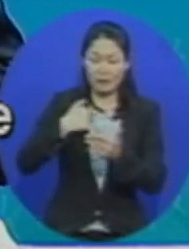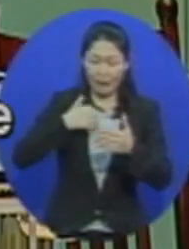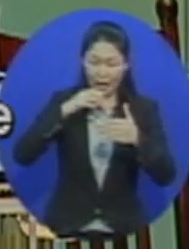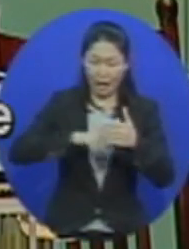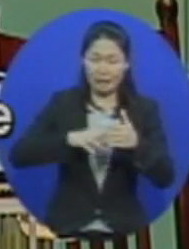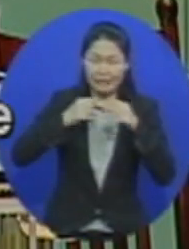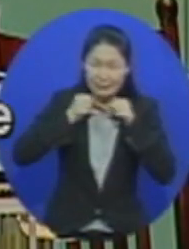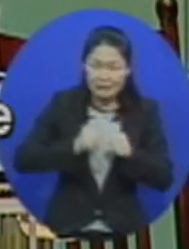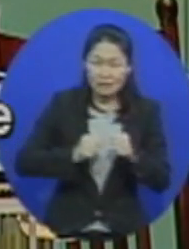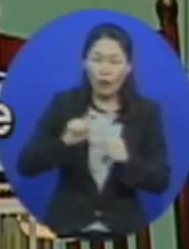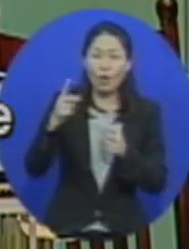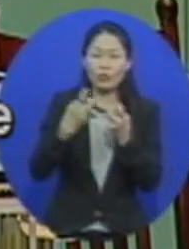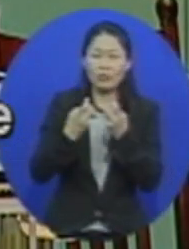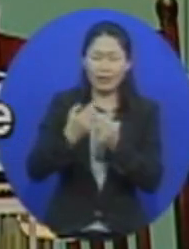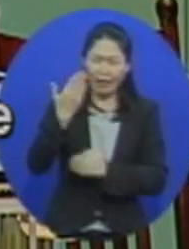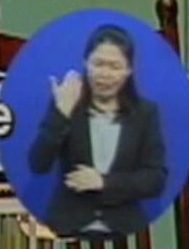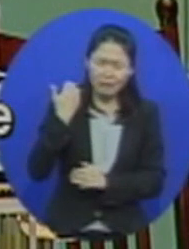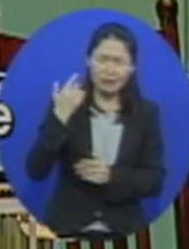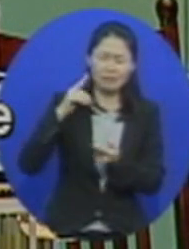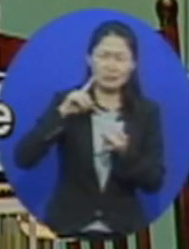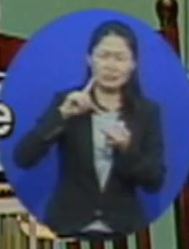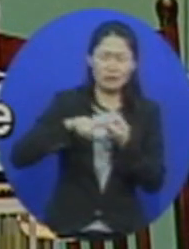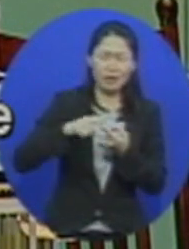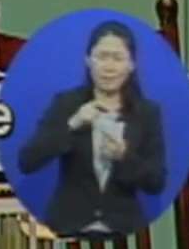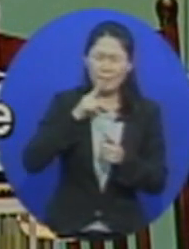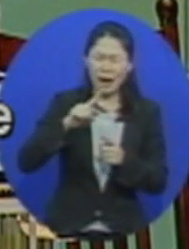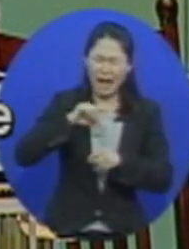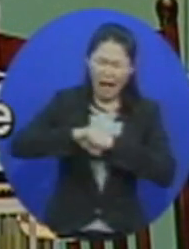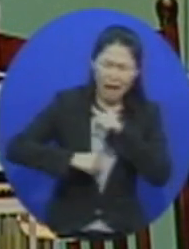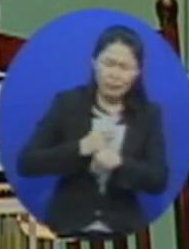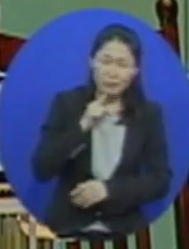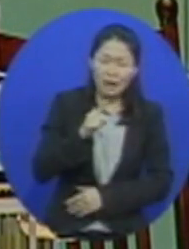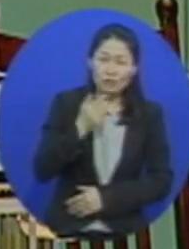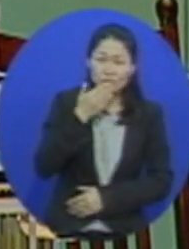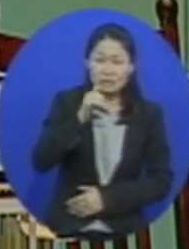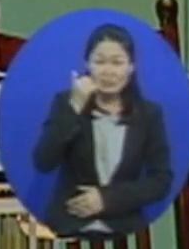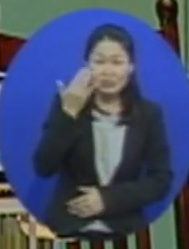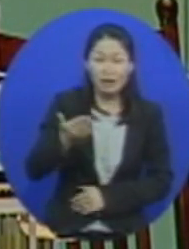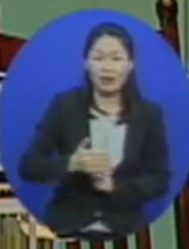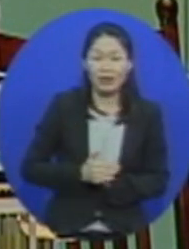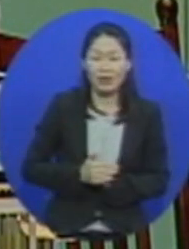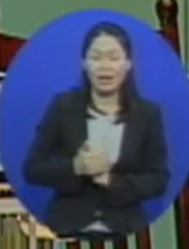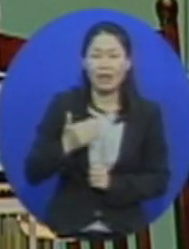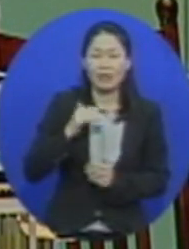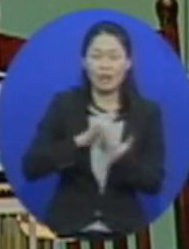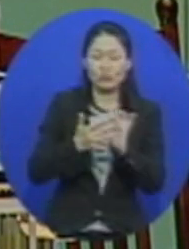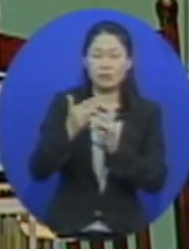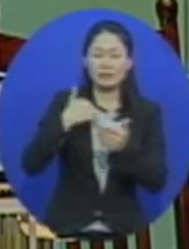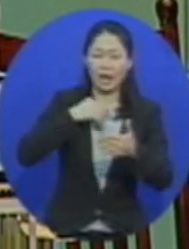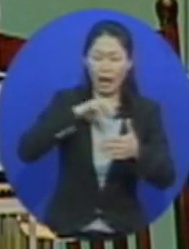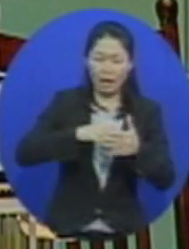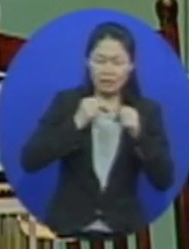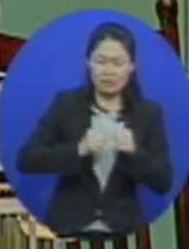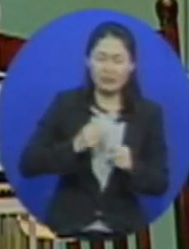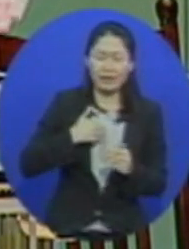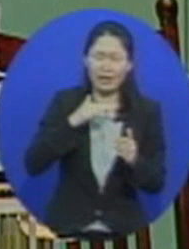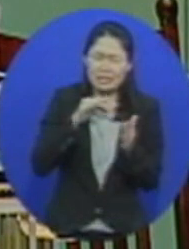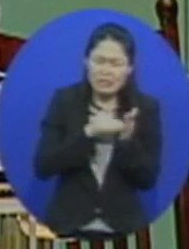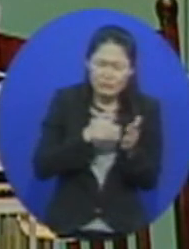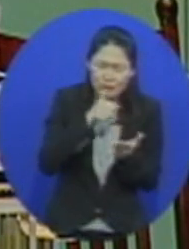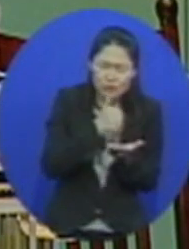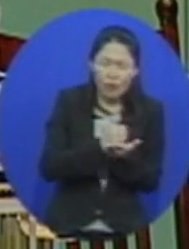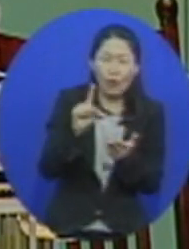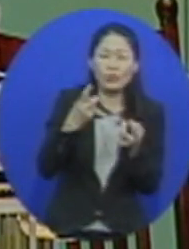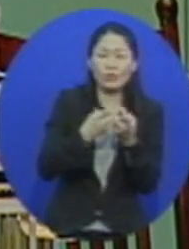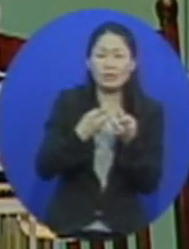계신데 어떻게 말을 옛날처럼 그렇게 함부로 할 수가 있어요 예수님이 내 안에 계신데 어떻게 내게 은밀한 죄 라는 게